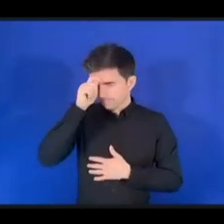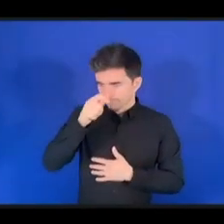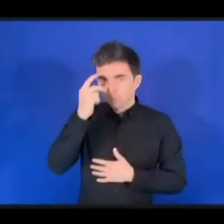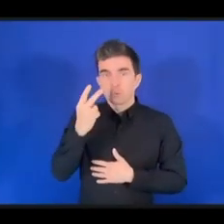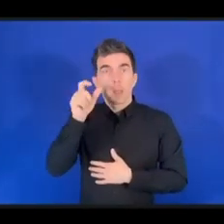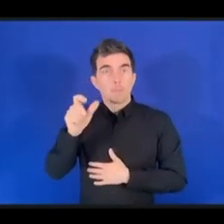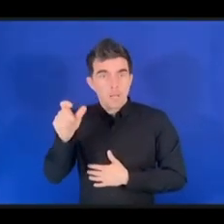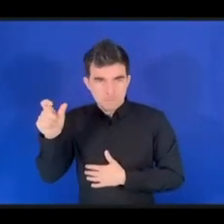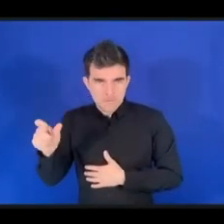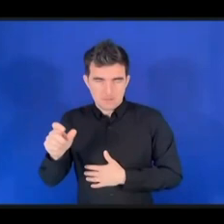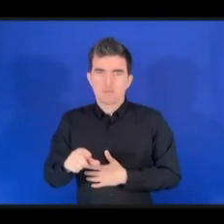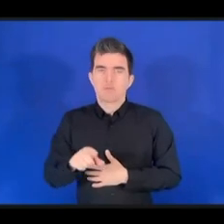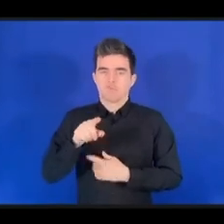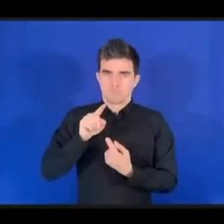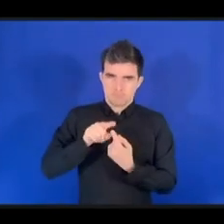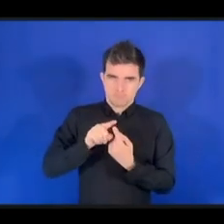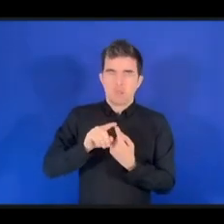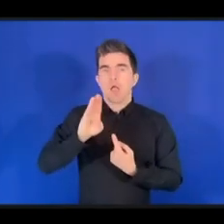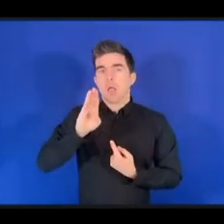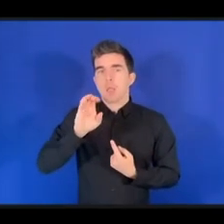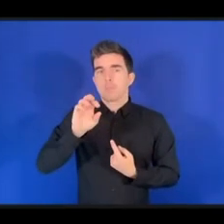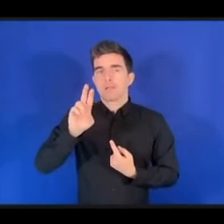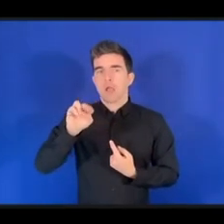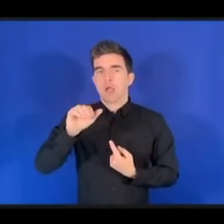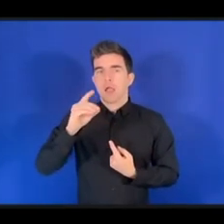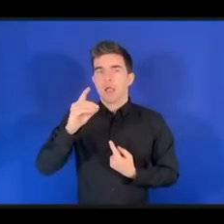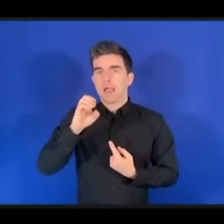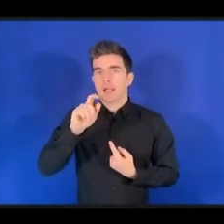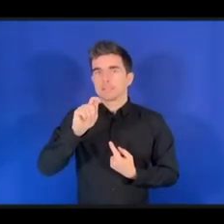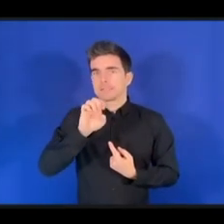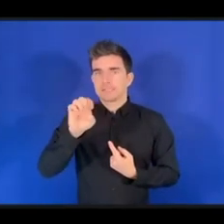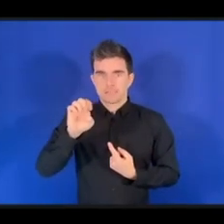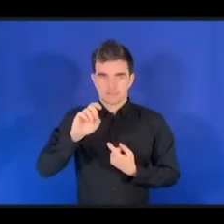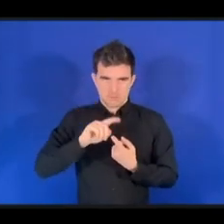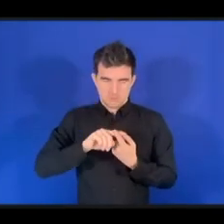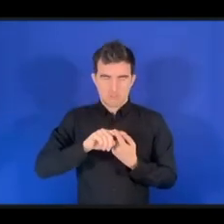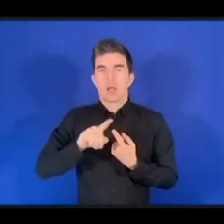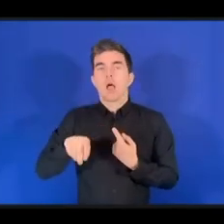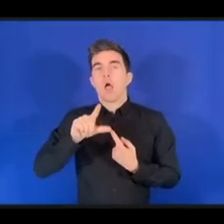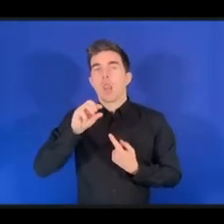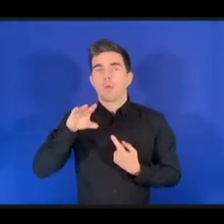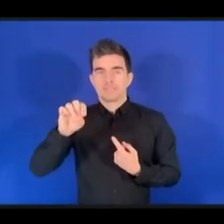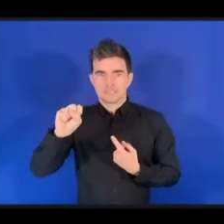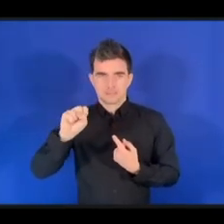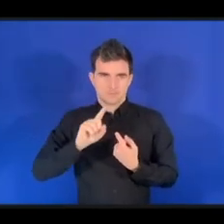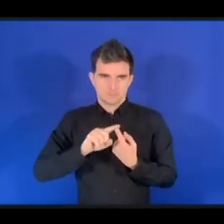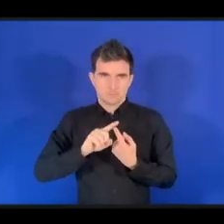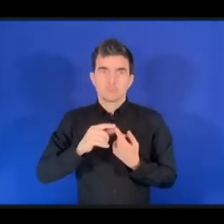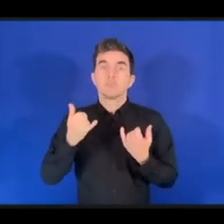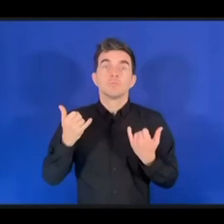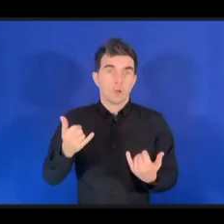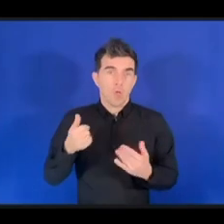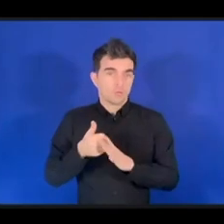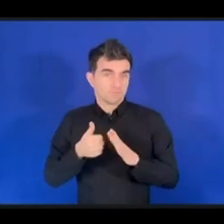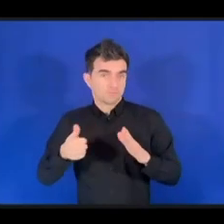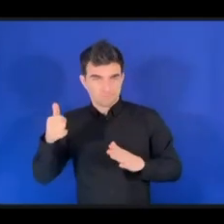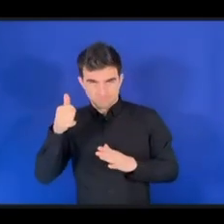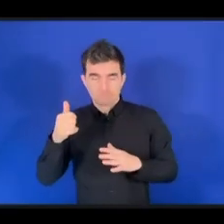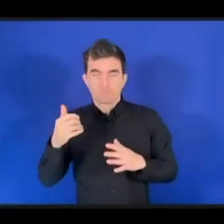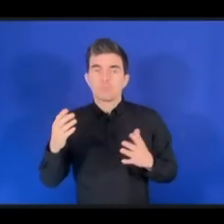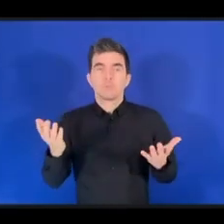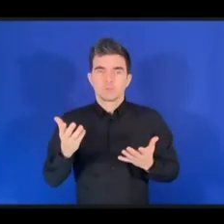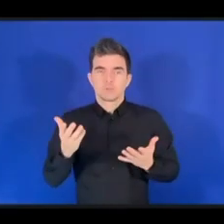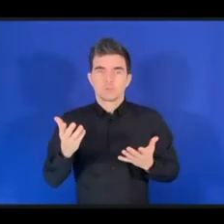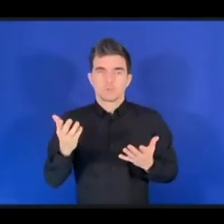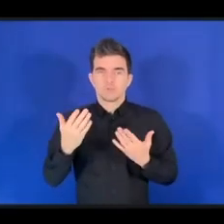lwis secrétaire général de la CTO l'Union des télécommunication du Commonwealth toute